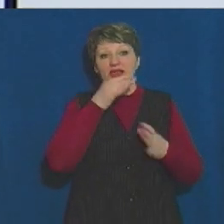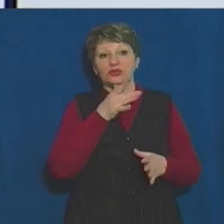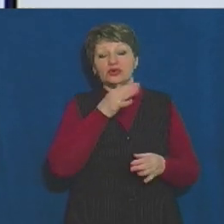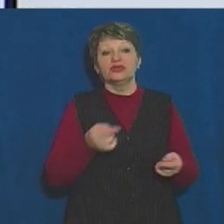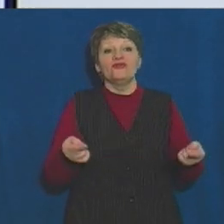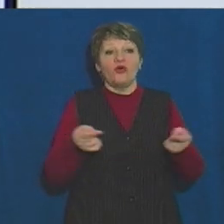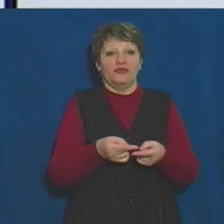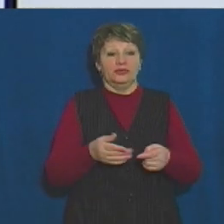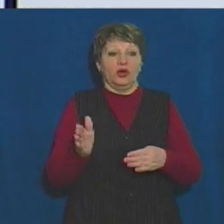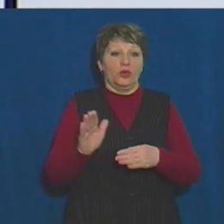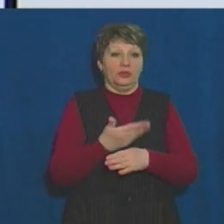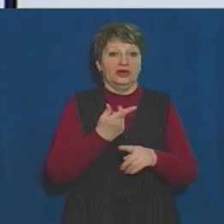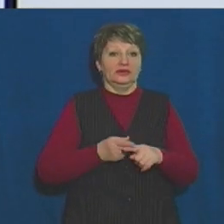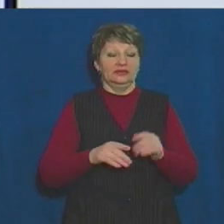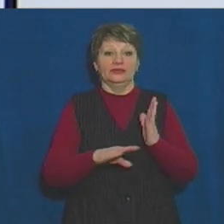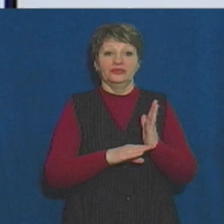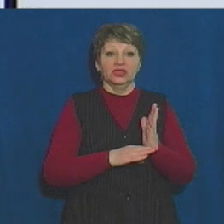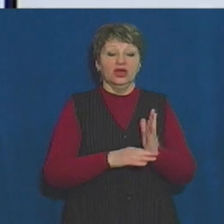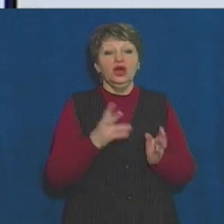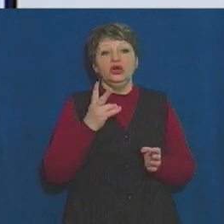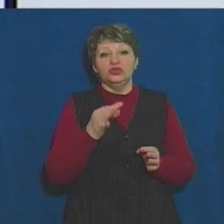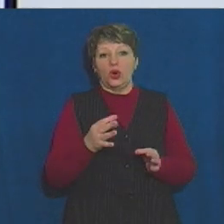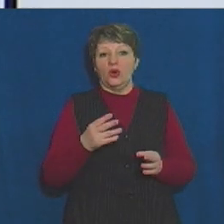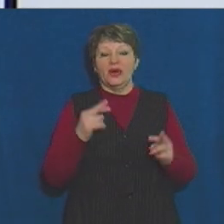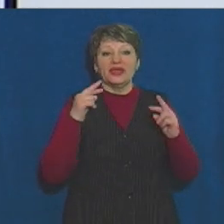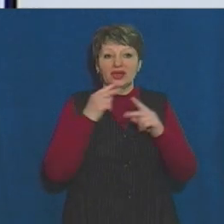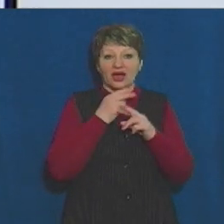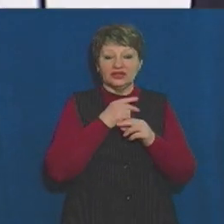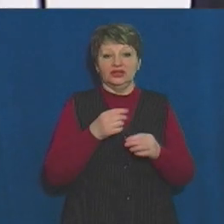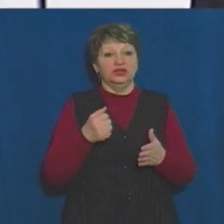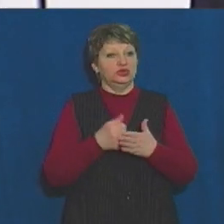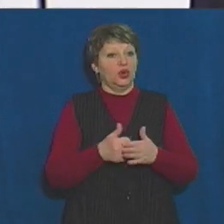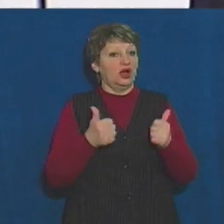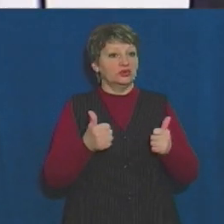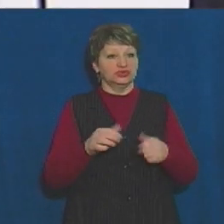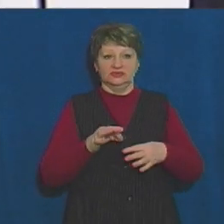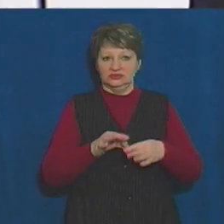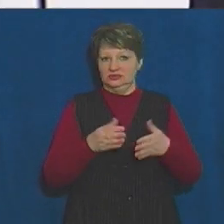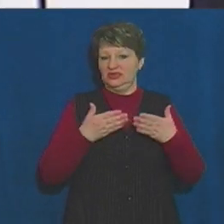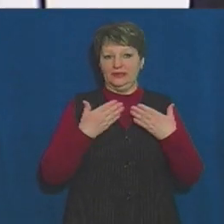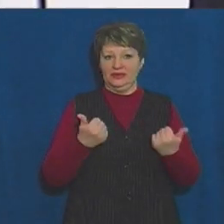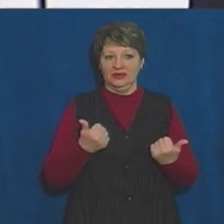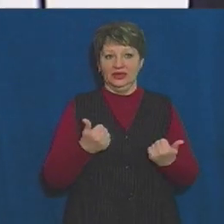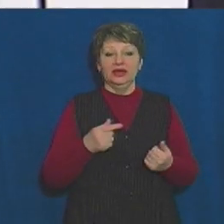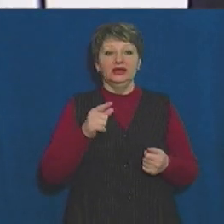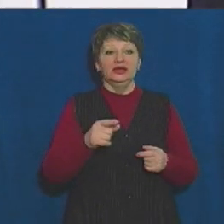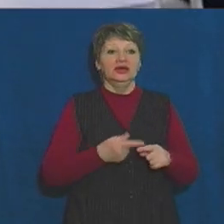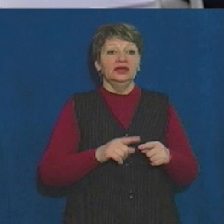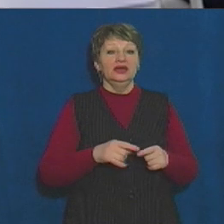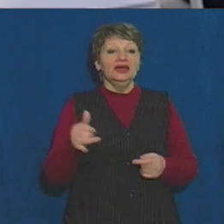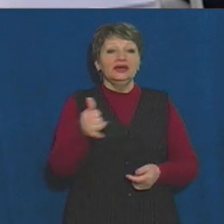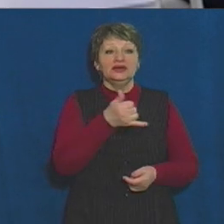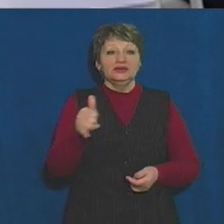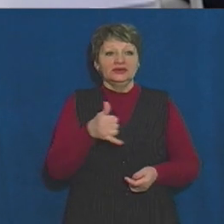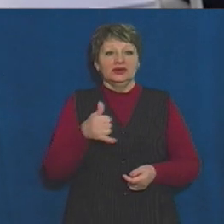Інсектициди, як ви знаєте, ні до чого хорошого не приводять, тому що це є отрутохімікати. І вносить їх на ті самі деревину, воно ж не попаде